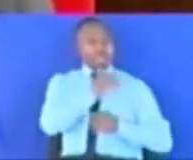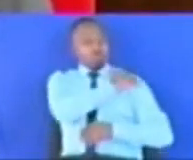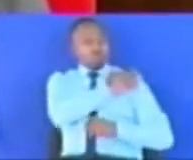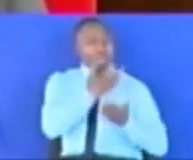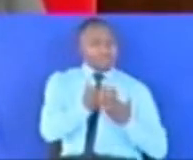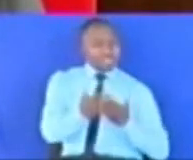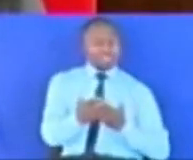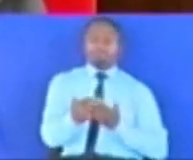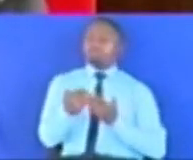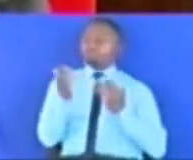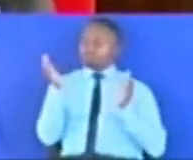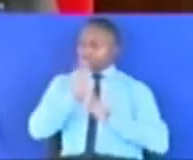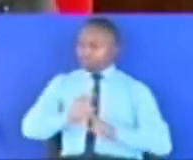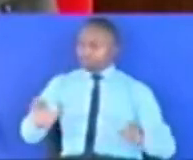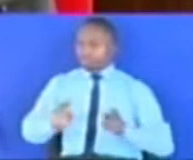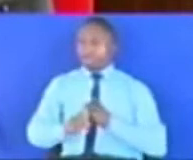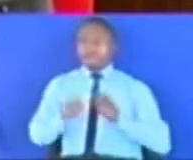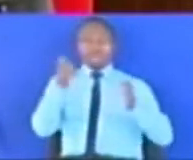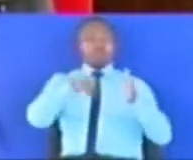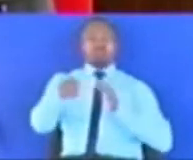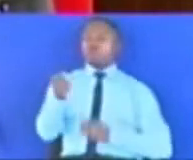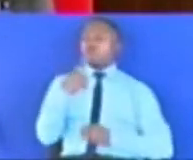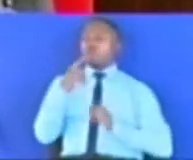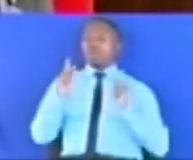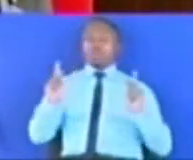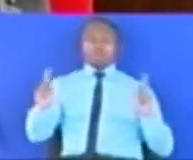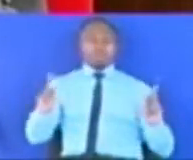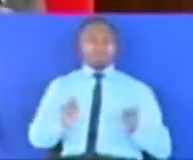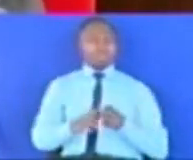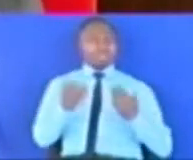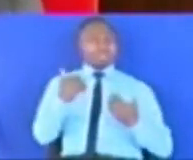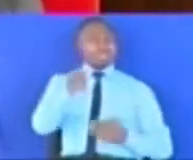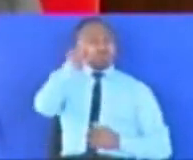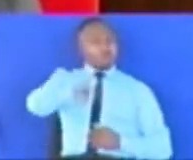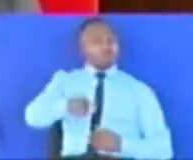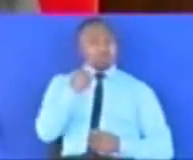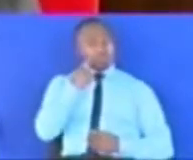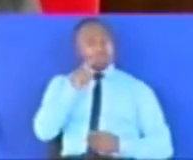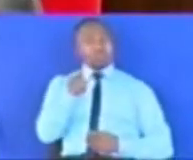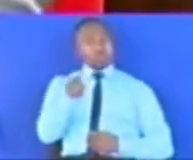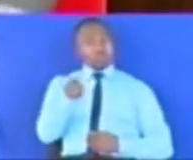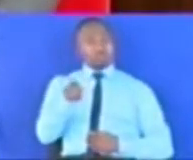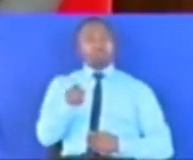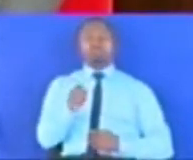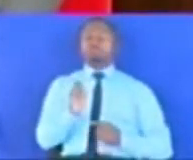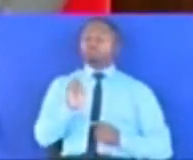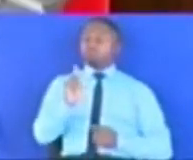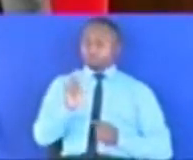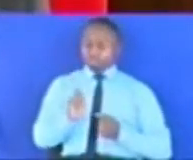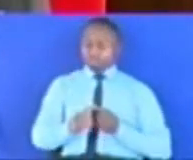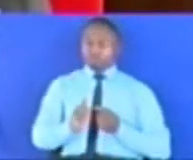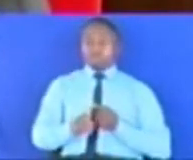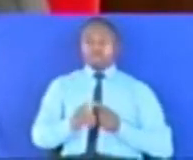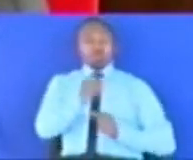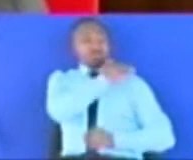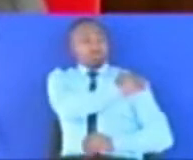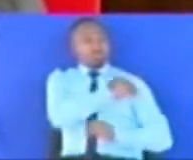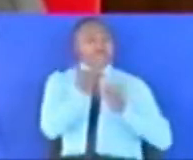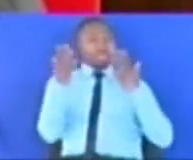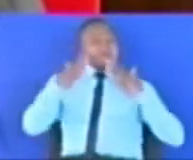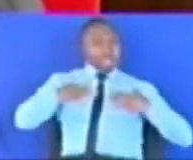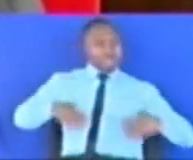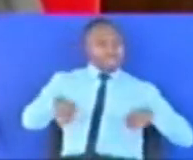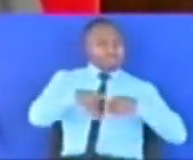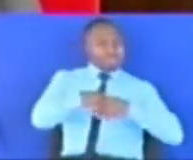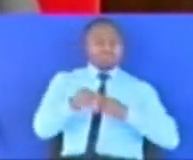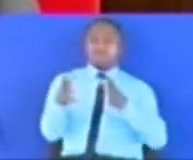na akienda pale ananunua dawa kama yule. Sasa watu wameona kwamba hivi huduma ya afya ni